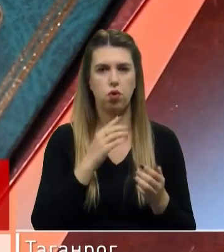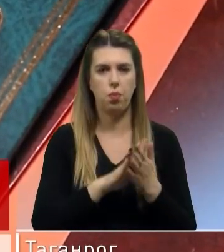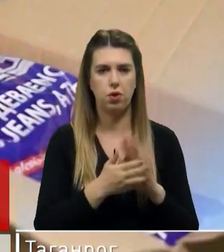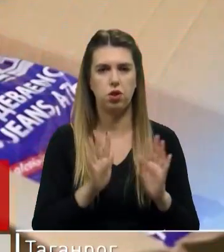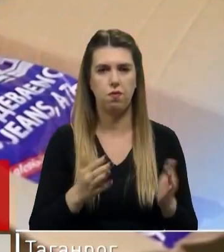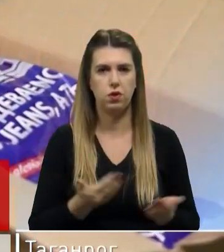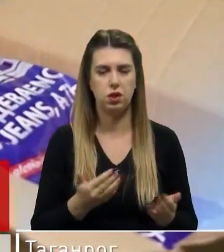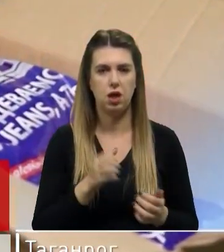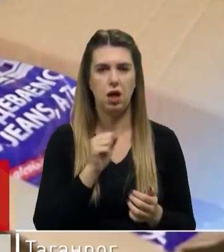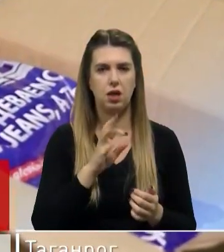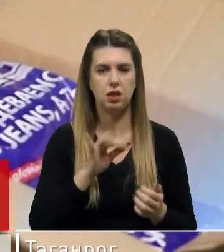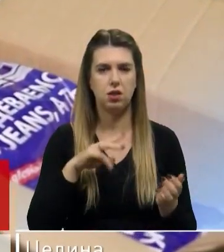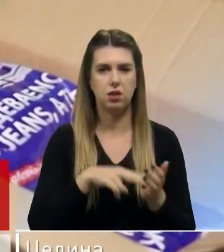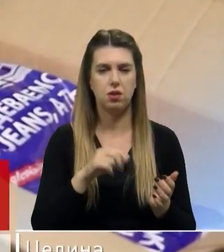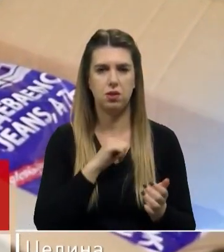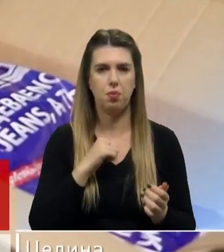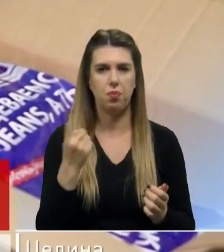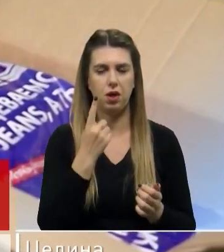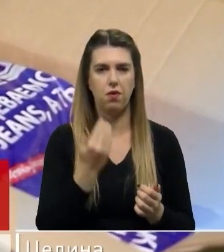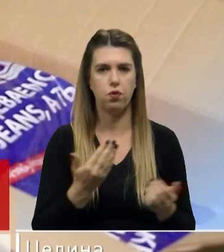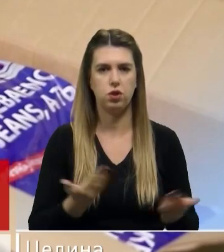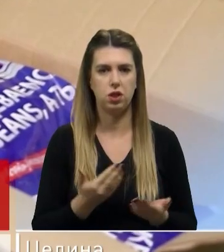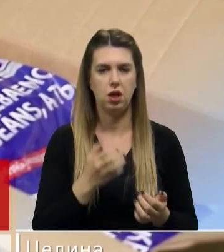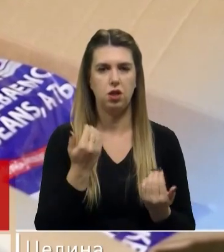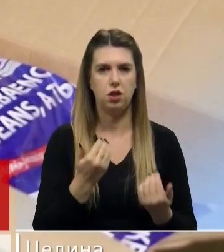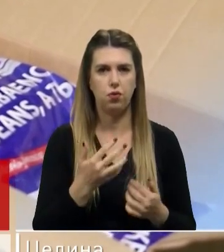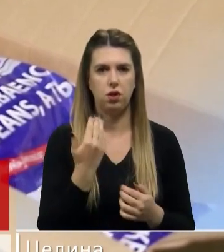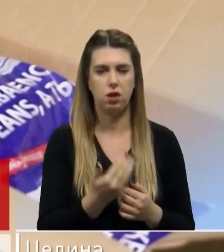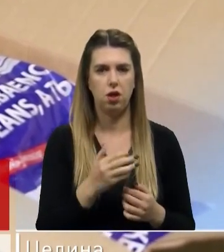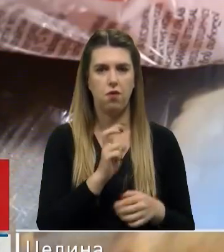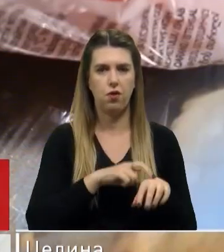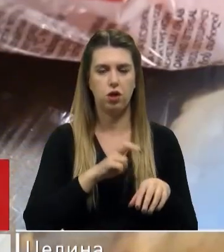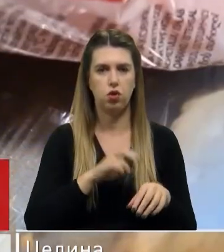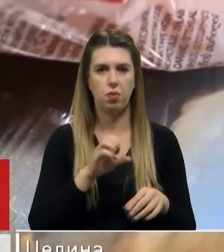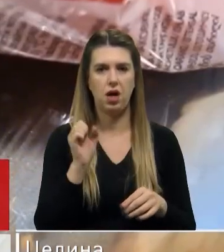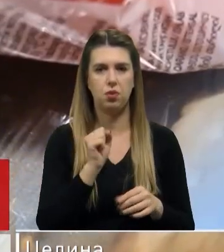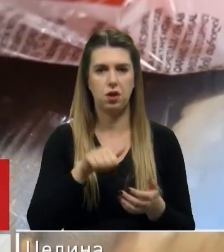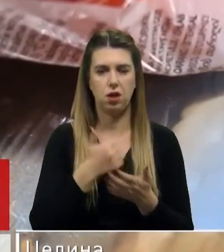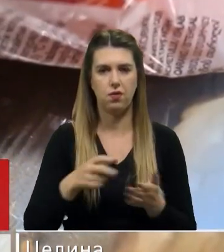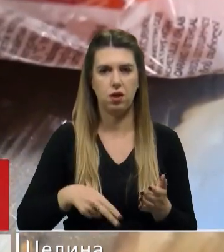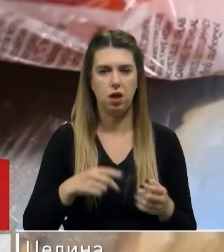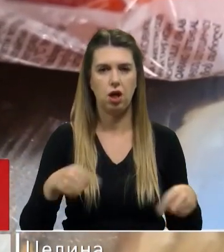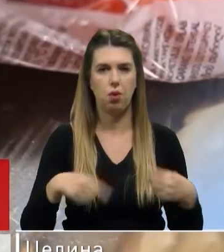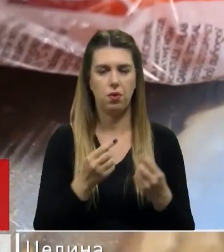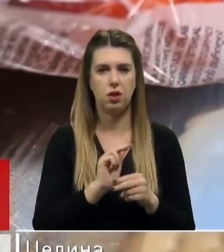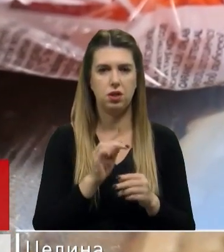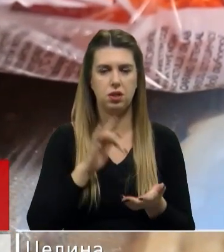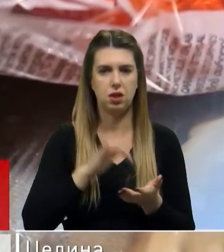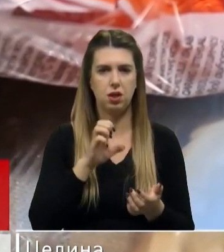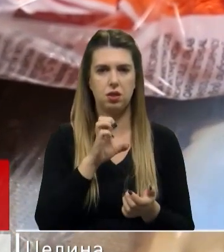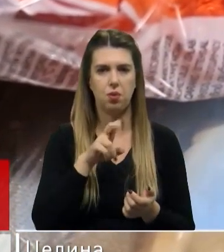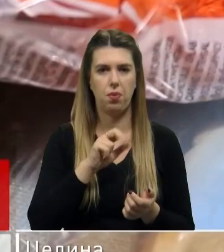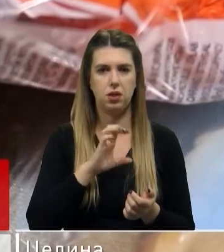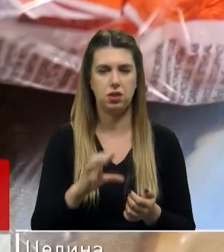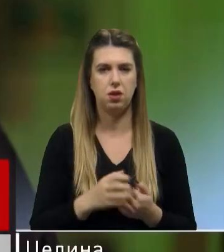жизненную ситуацию. Александр стал одним из первых его жителей. Сегодня он является врачом и администратором реабилитационного центра «Спас».